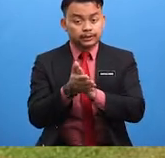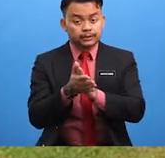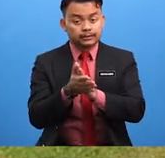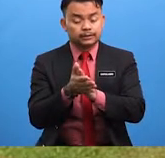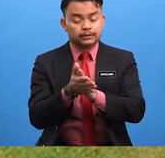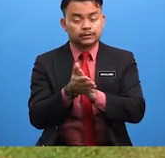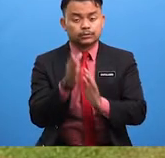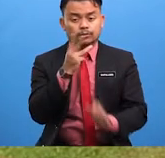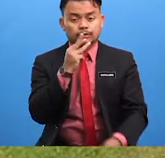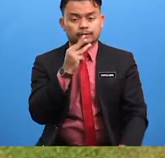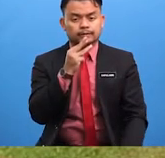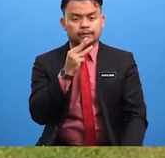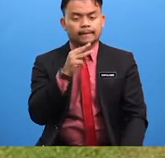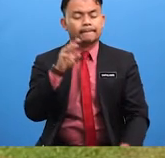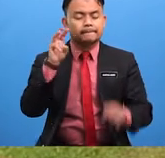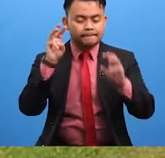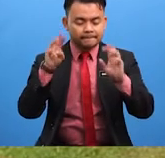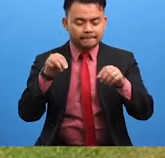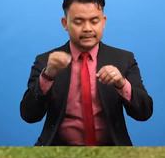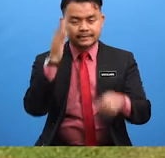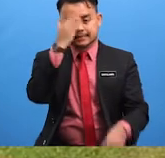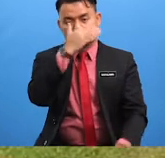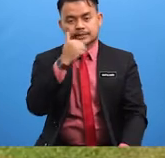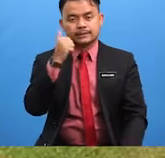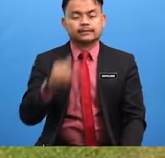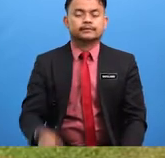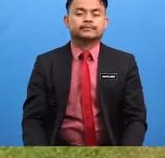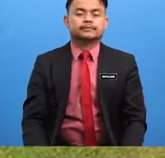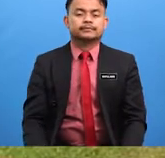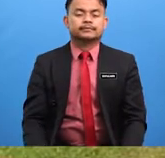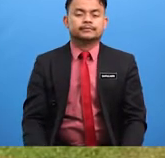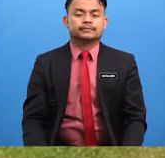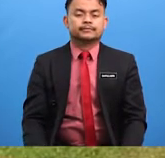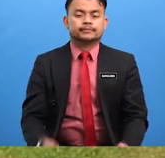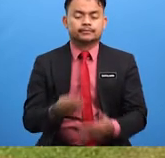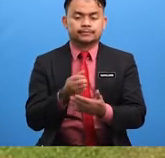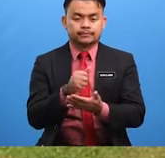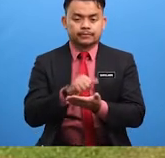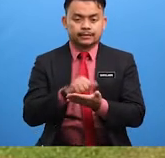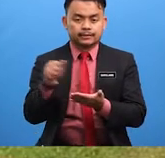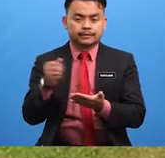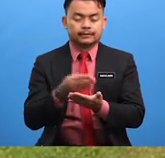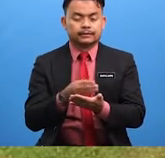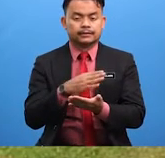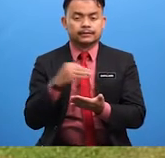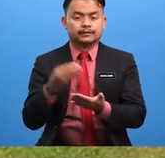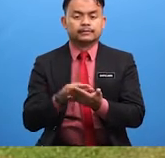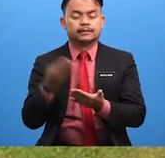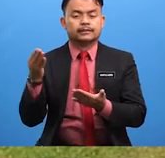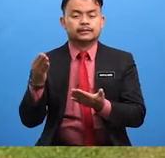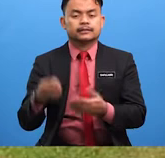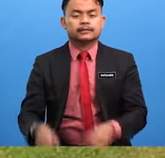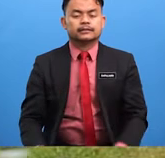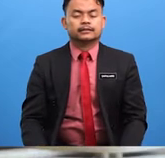yang begitu menarik. Bahan dan peralatan perlu disediakan sebelum kerja-kerja pembuatan bakul